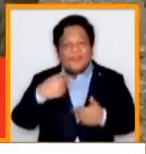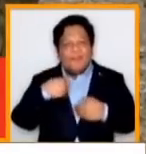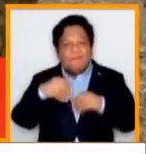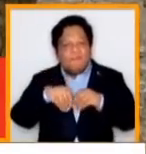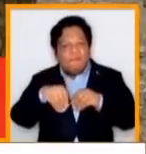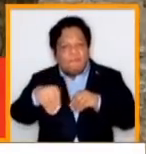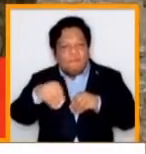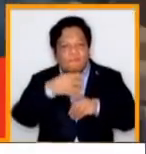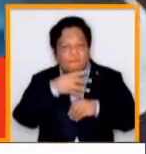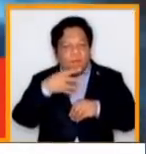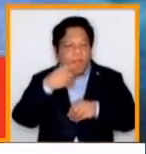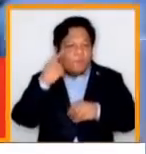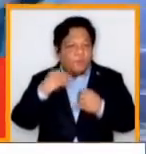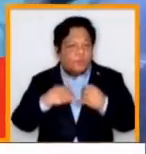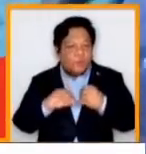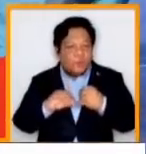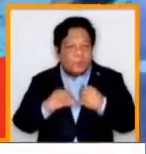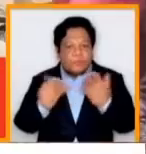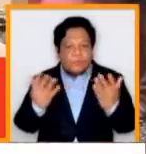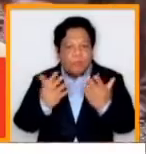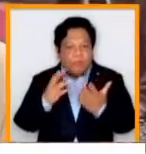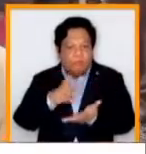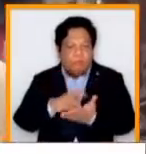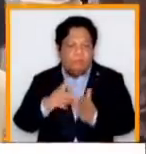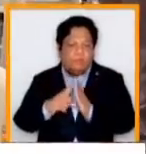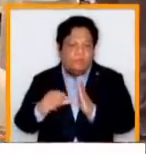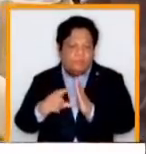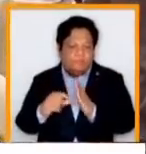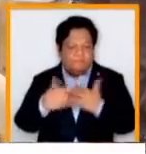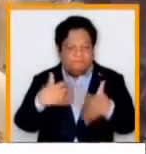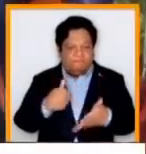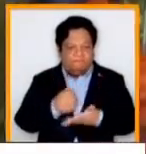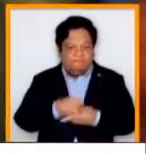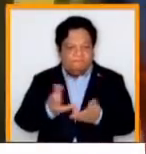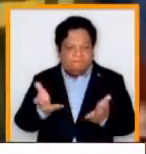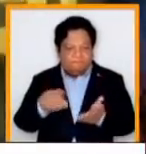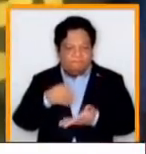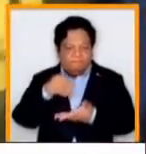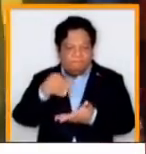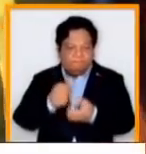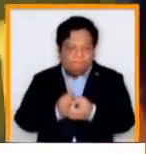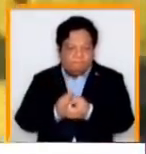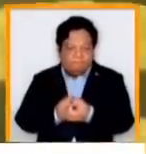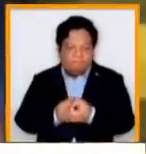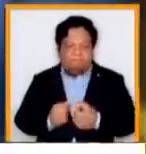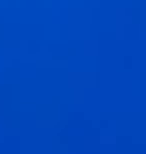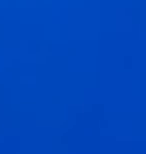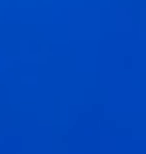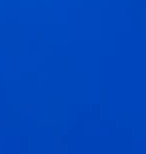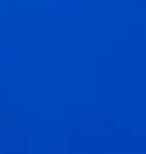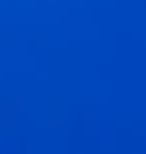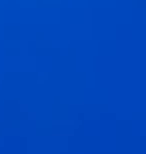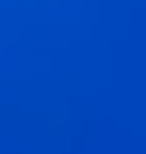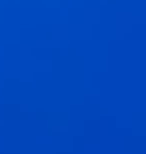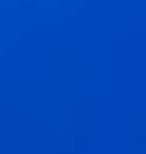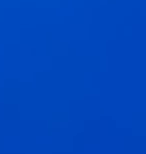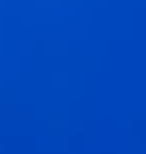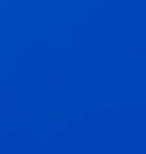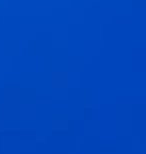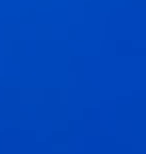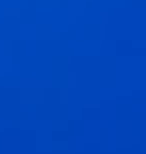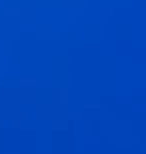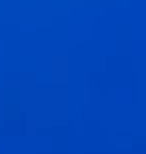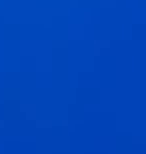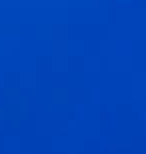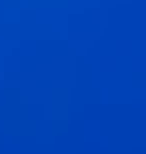Trinidad, Benguet. Yan ang unang balita. Ian Cruz, Buong Puso, para sa Pilipino. Kapuso, mauuna